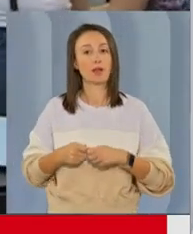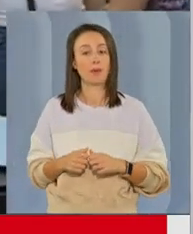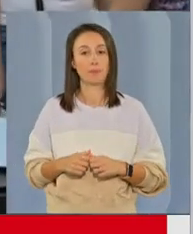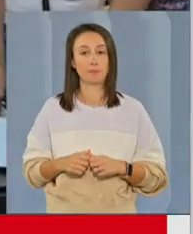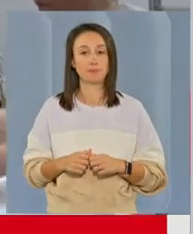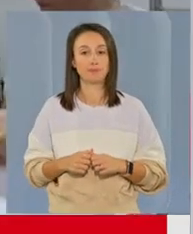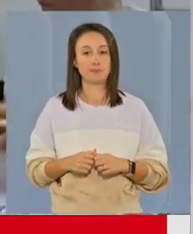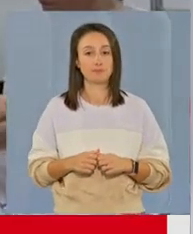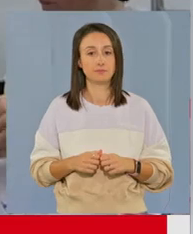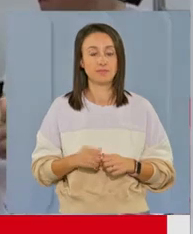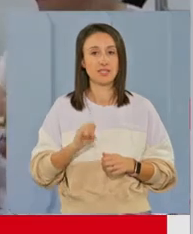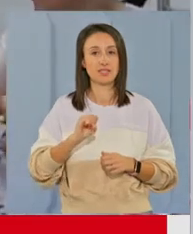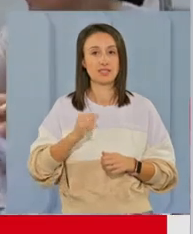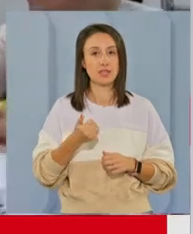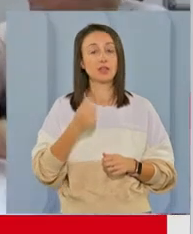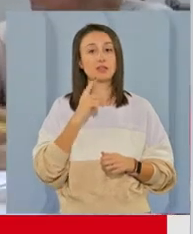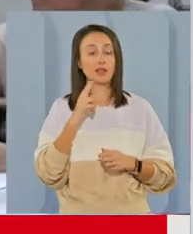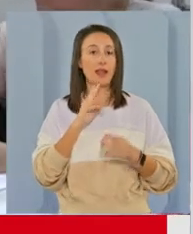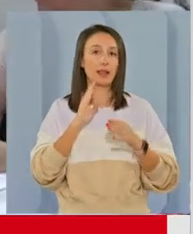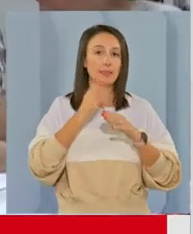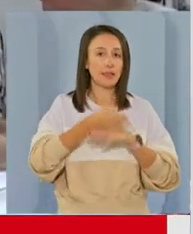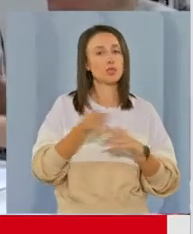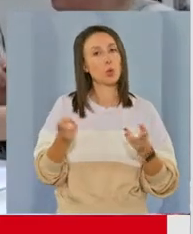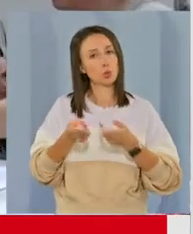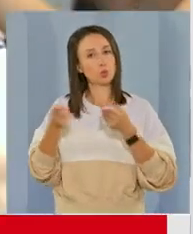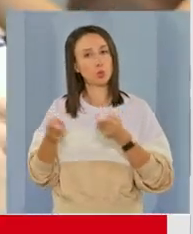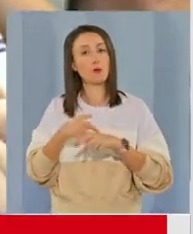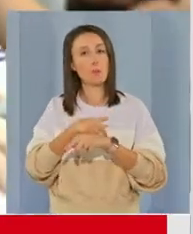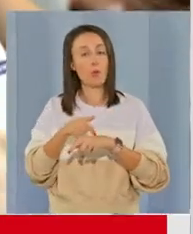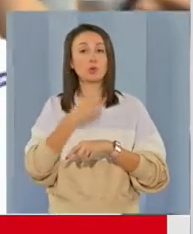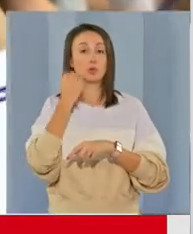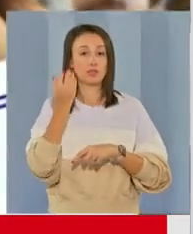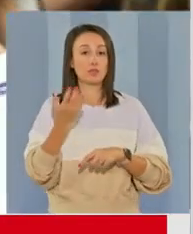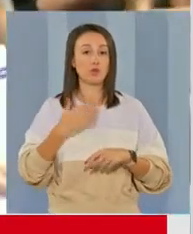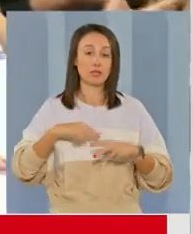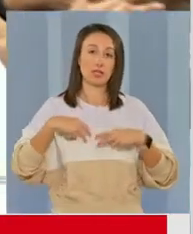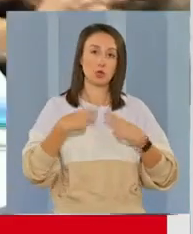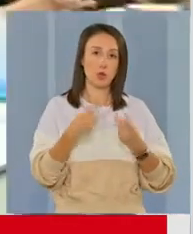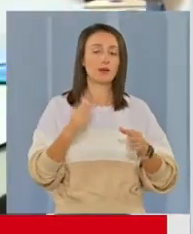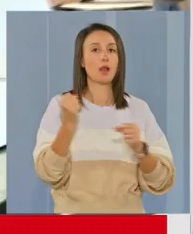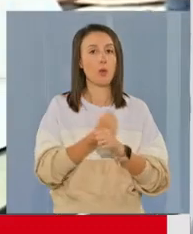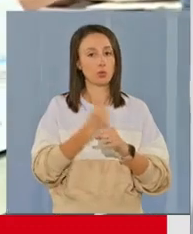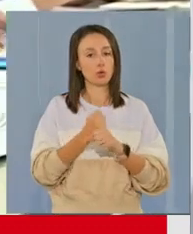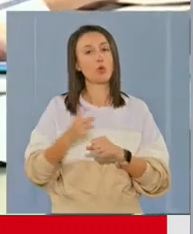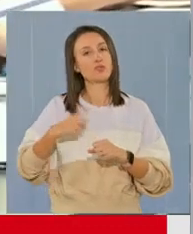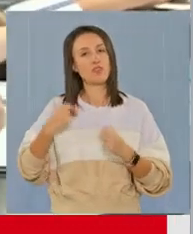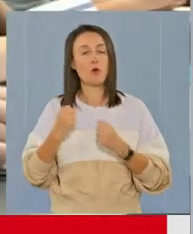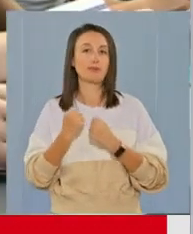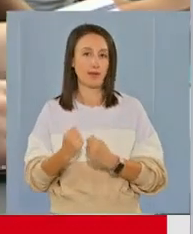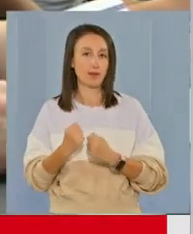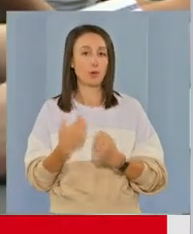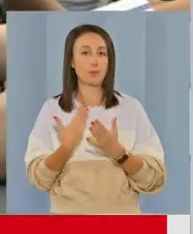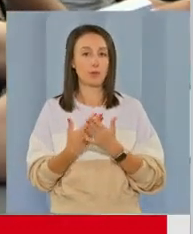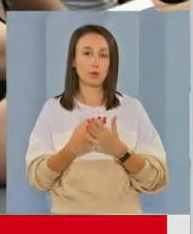să se reintegreze ușor în momentul în care se întorc la muncă, o să fie foarte dificil,